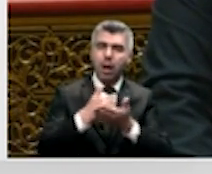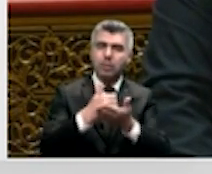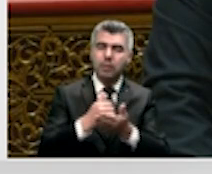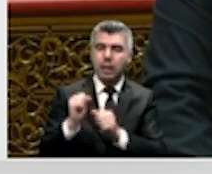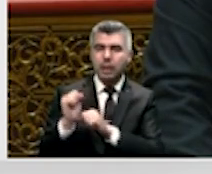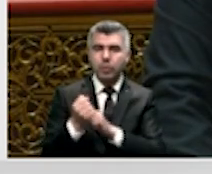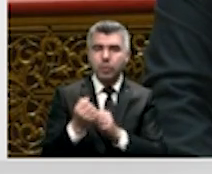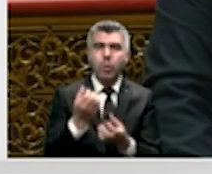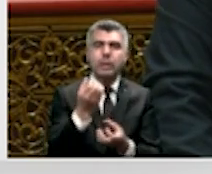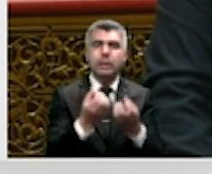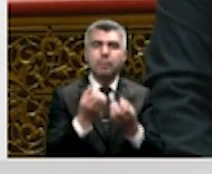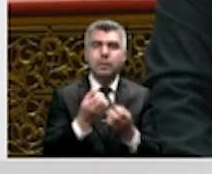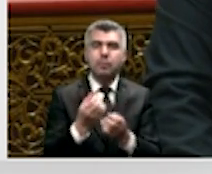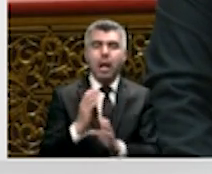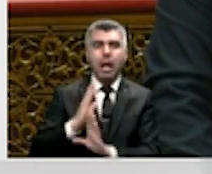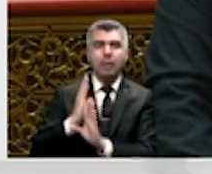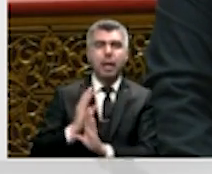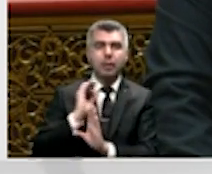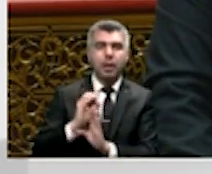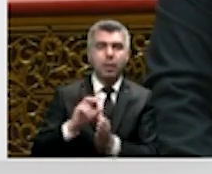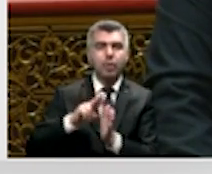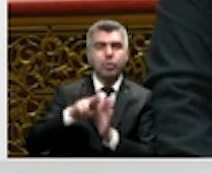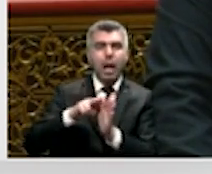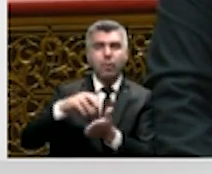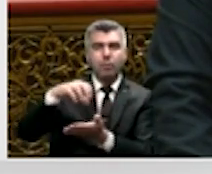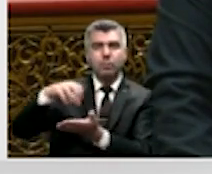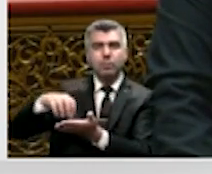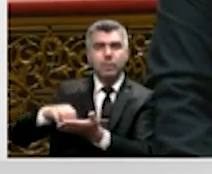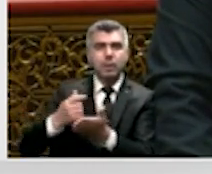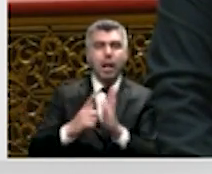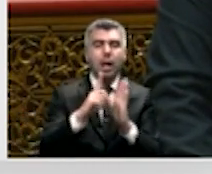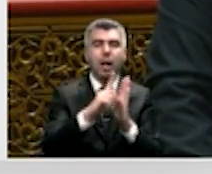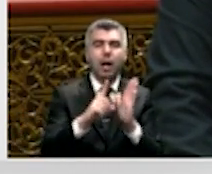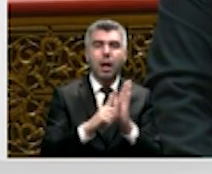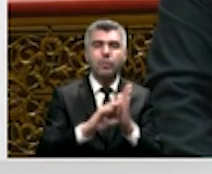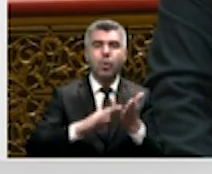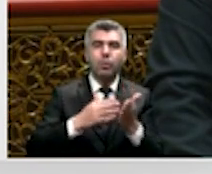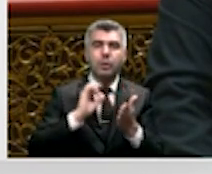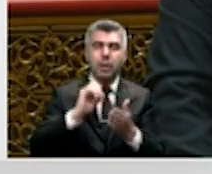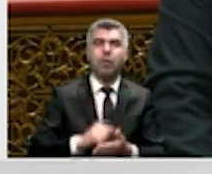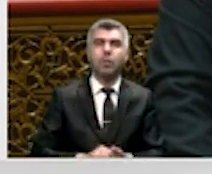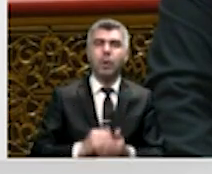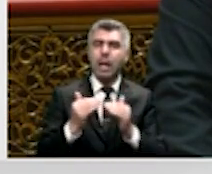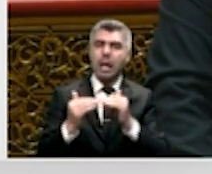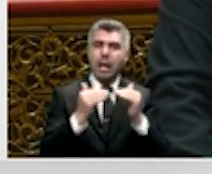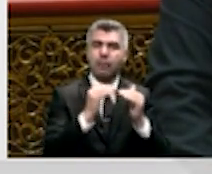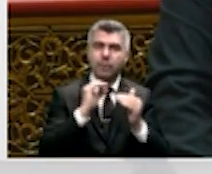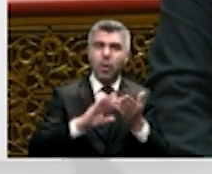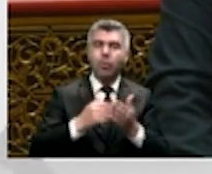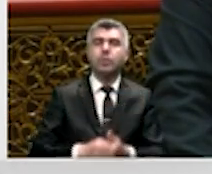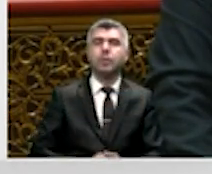والنظافة والطبخ على الصعيدين المركزي والجهوي وفق مقتضيات القانون والتنظيمية الجاري بها العمل، ووفق دفاتر التحملات